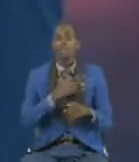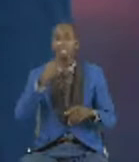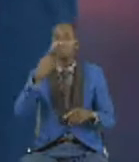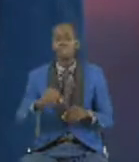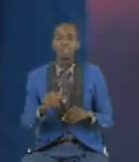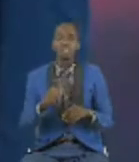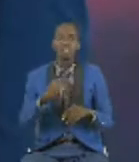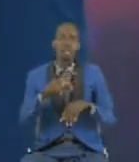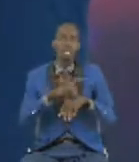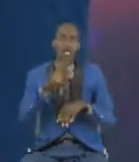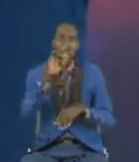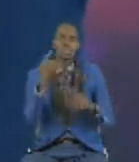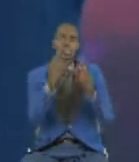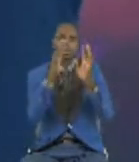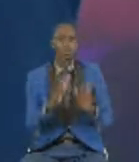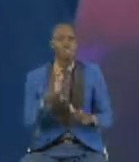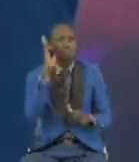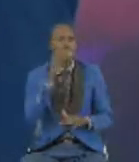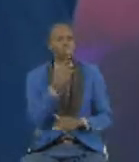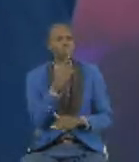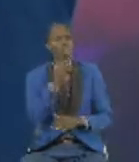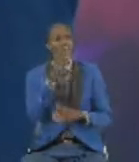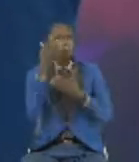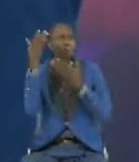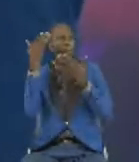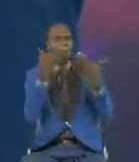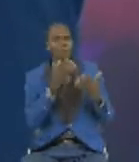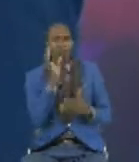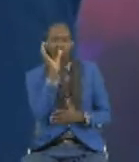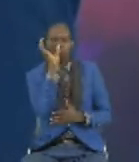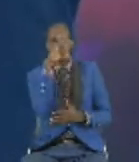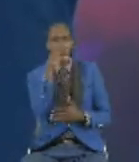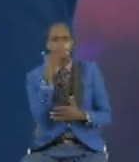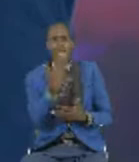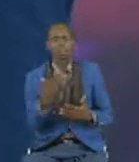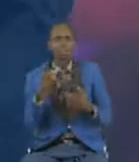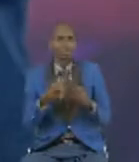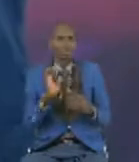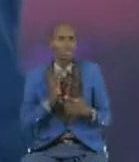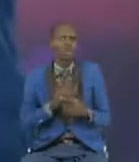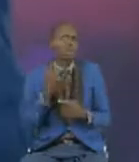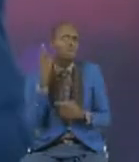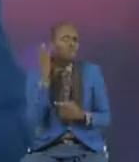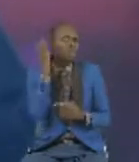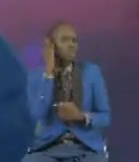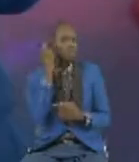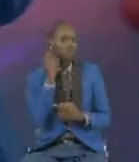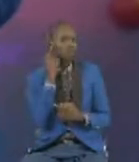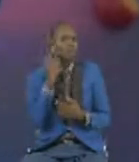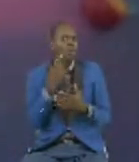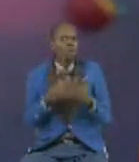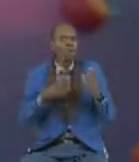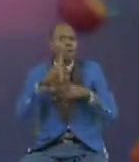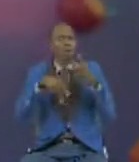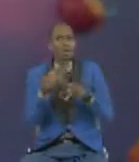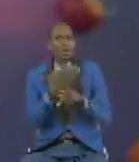vont dire, tu prêches des choses étranges dans nos oreilles. Quel type de message prêches-tu?